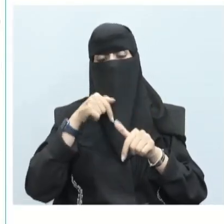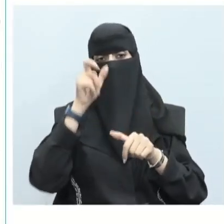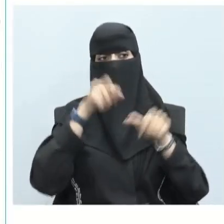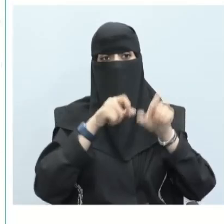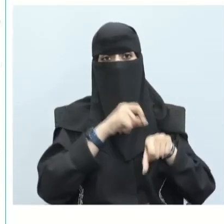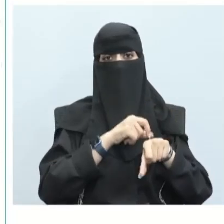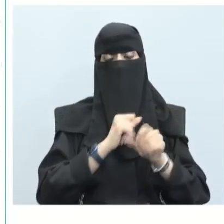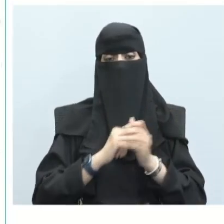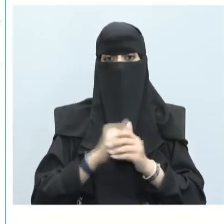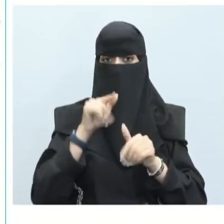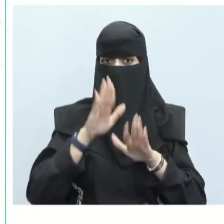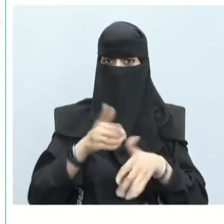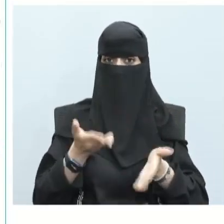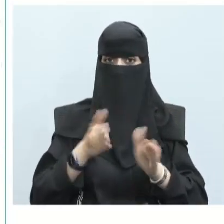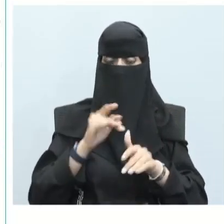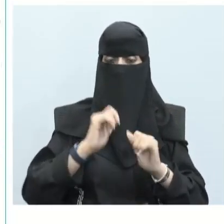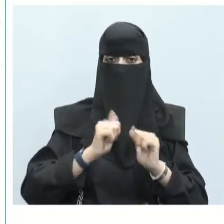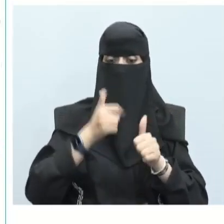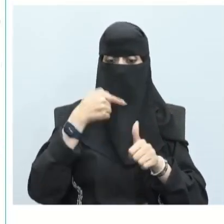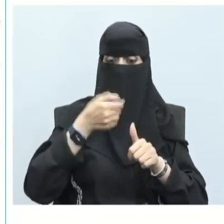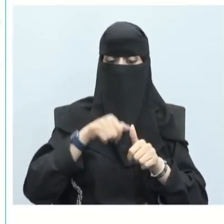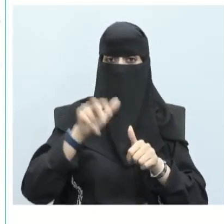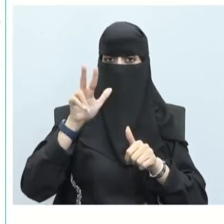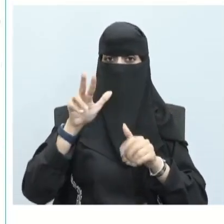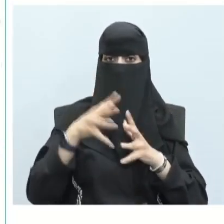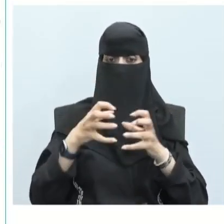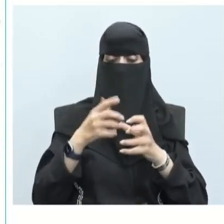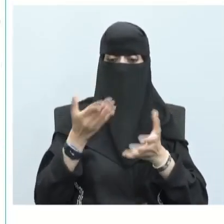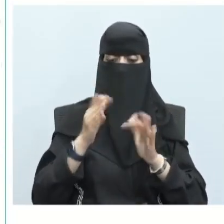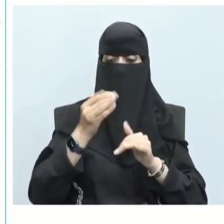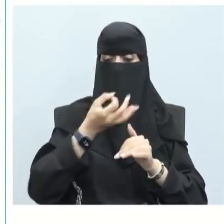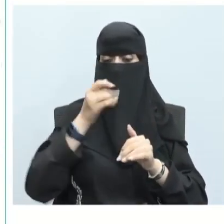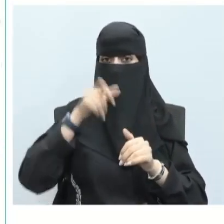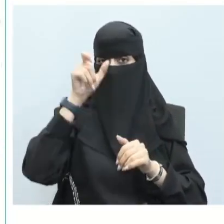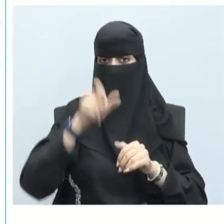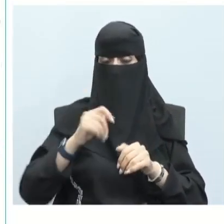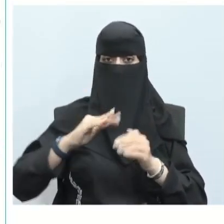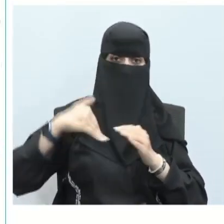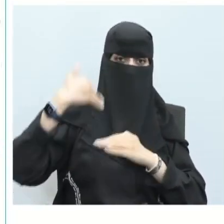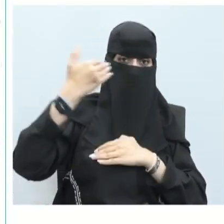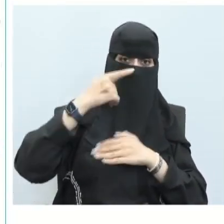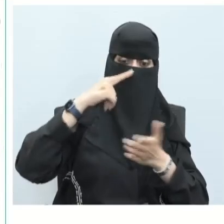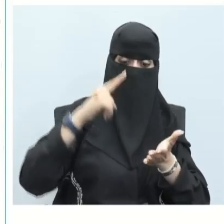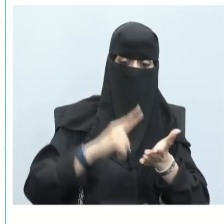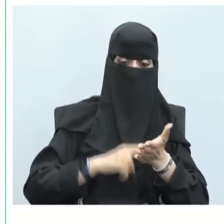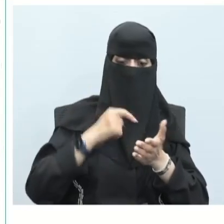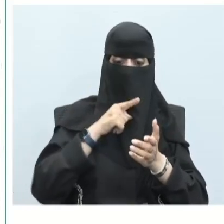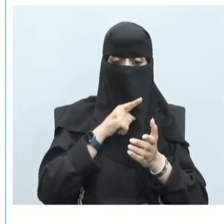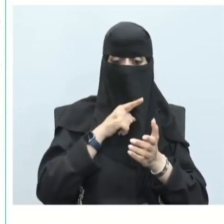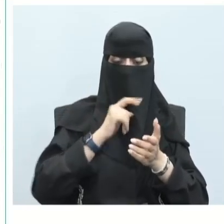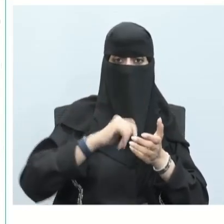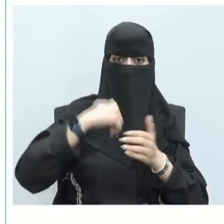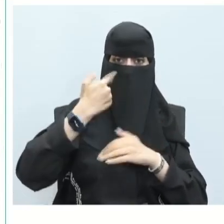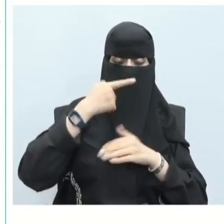الناس ايضا نقول السؤال المشحون احسنتم قال المدير بعد ان